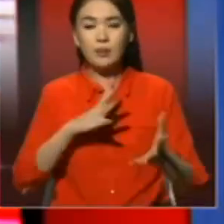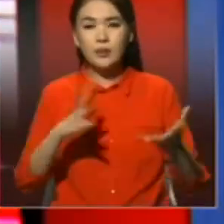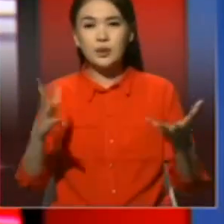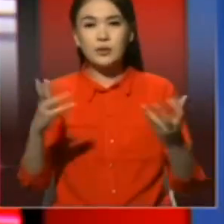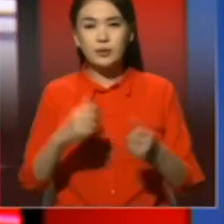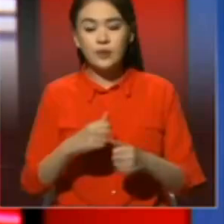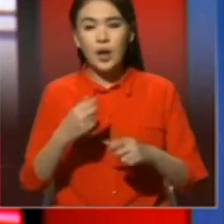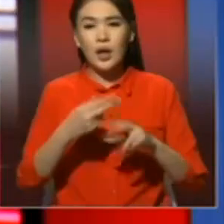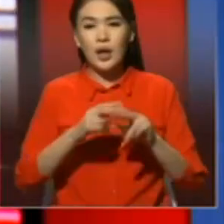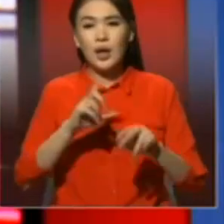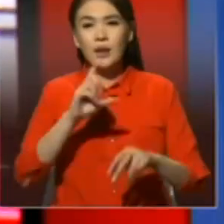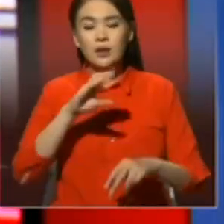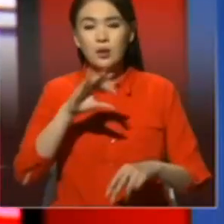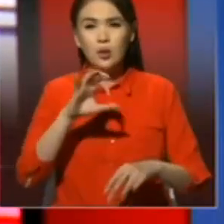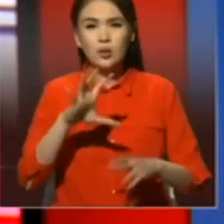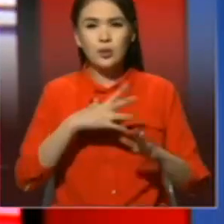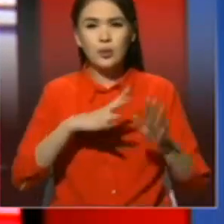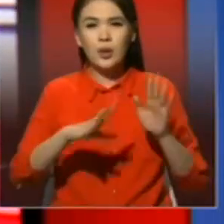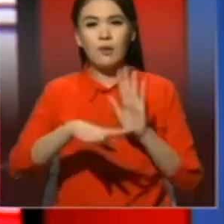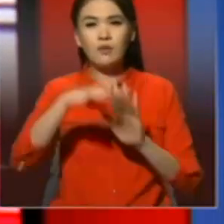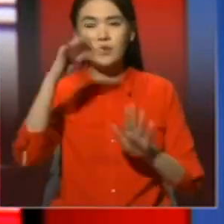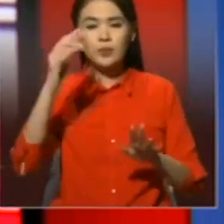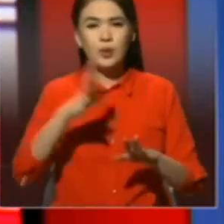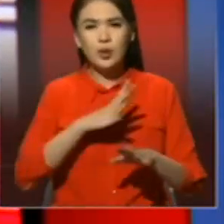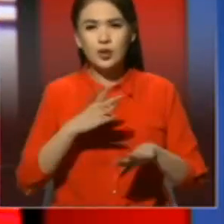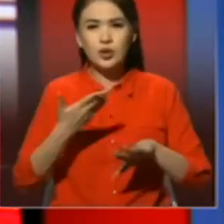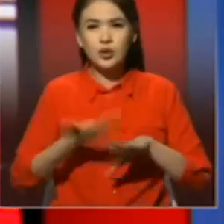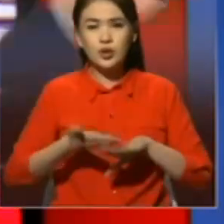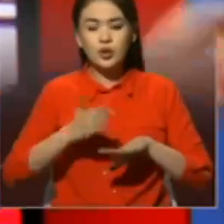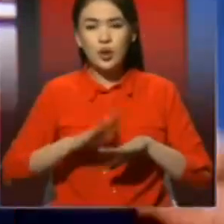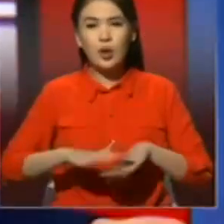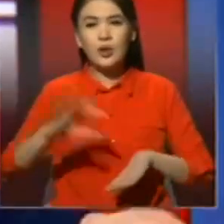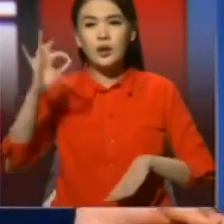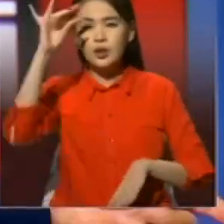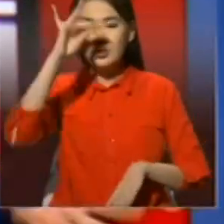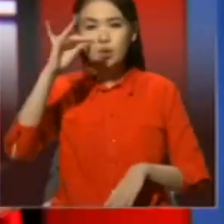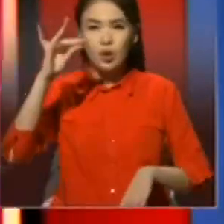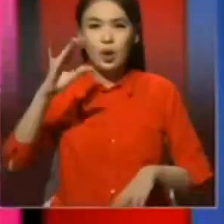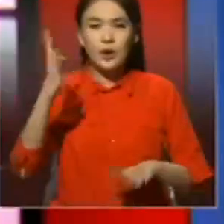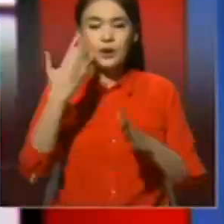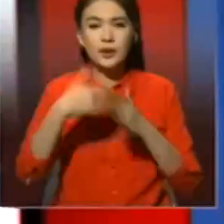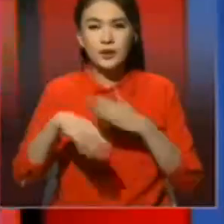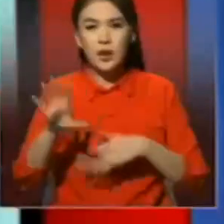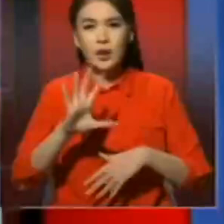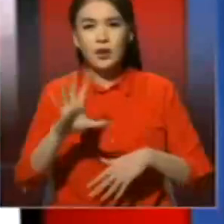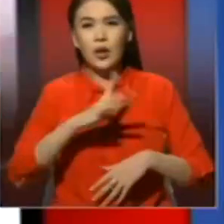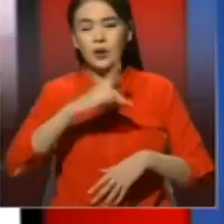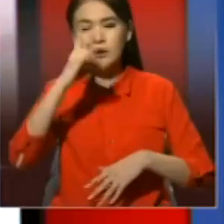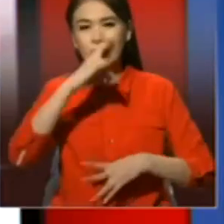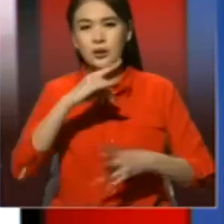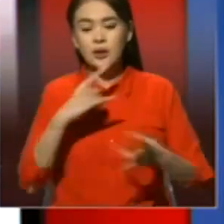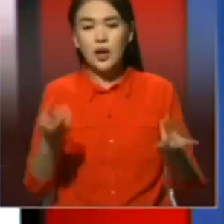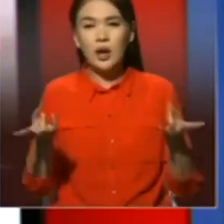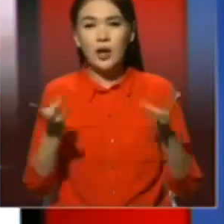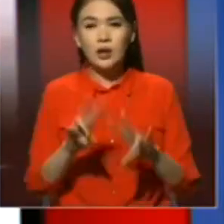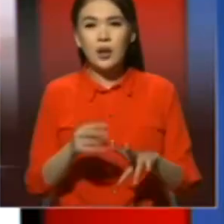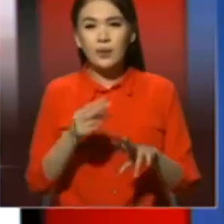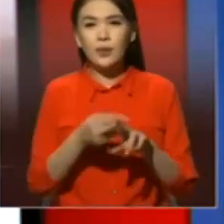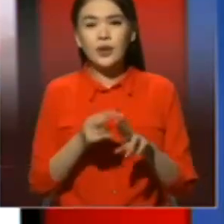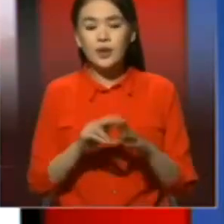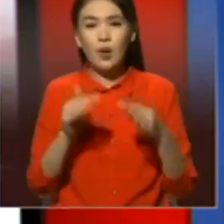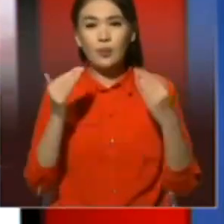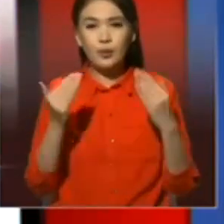этнос өкілдерінде таңдау болды. Бұл өте ауыр таңдау болды. Тарихи отанға кете ме, или Қазақстанды қала ма? Міне, бүгінгі